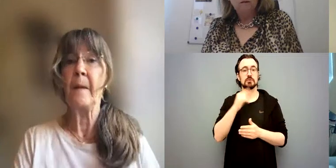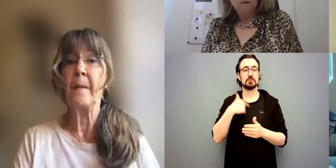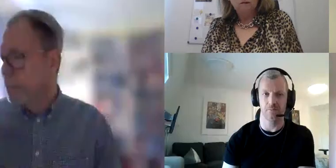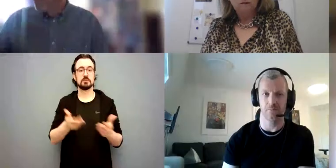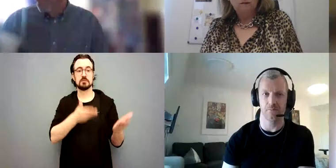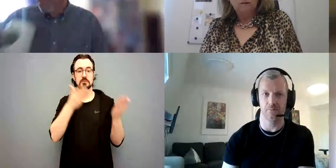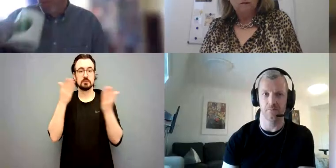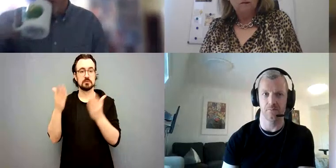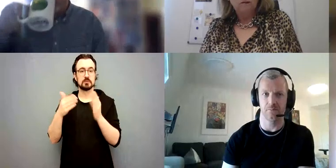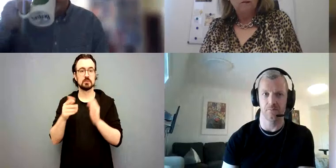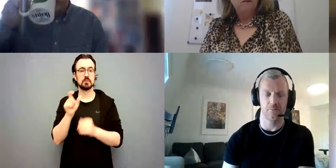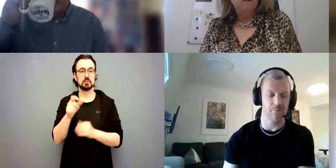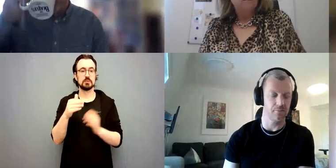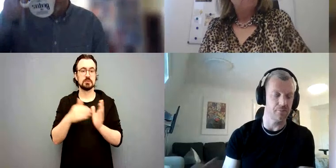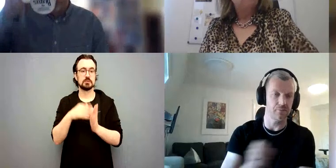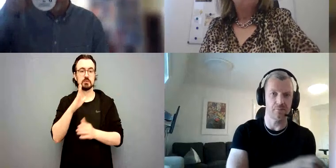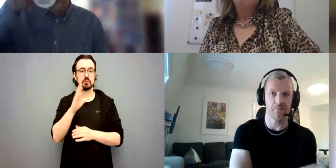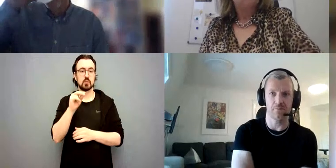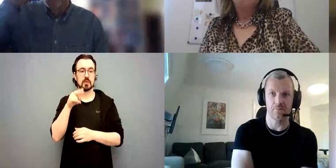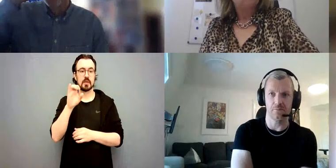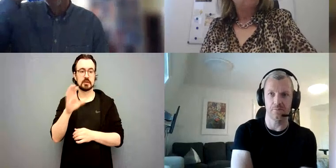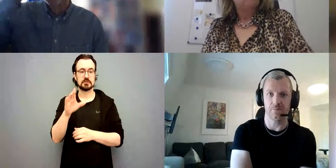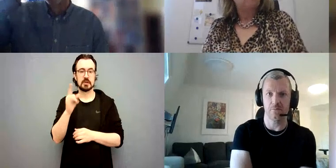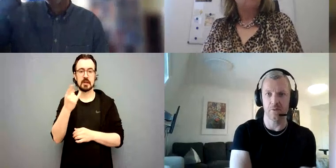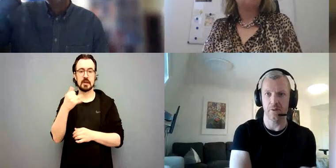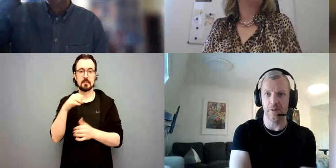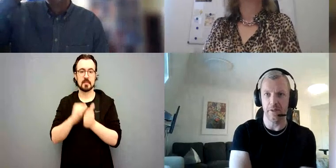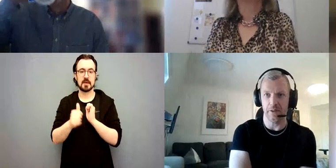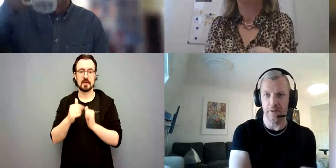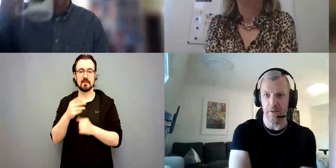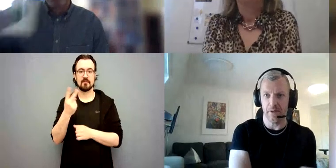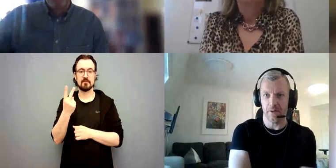jag ordet till Jonas Lindberg, Vänsterpartiet.